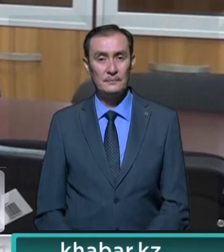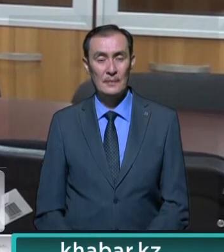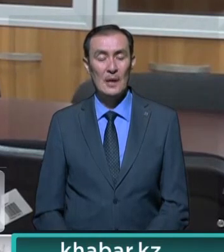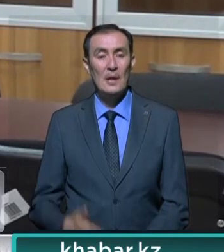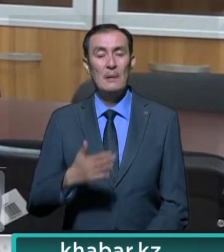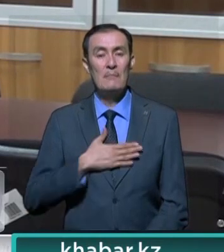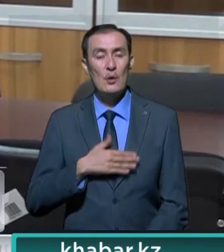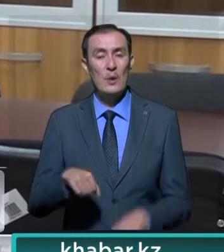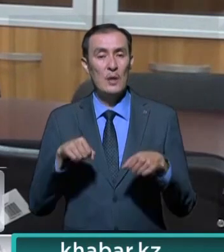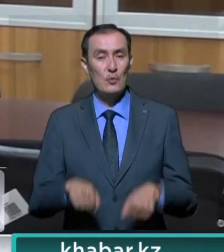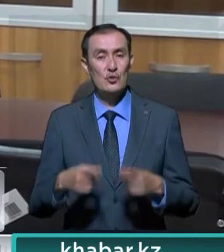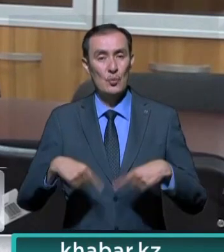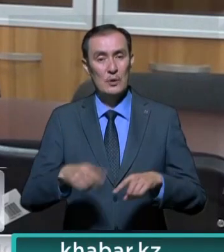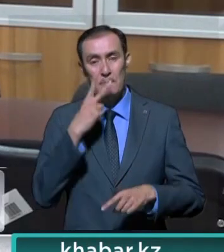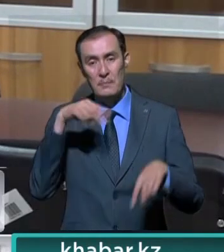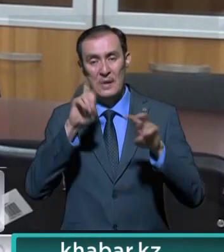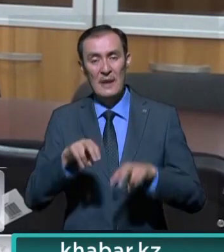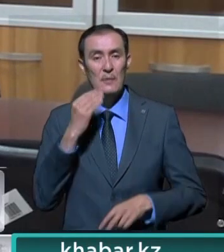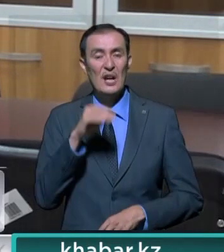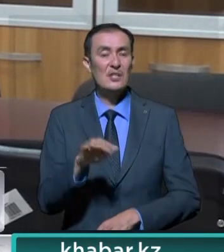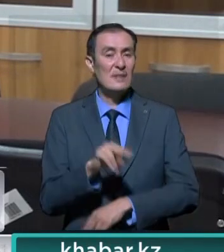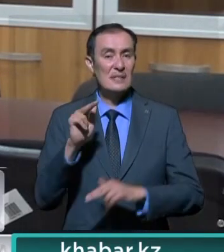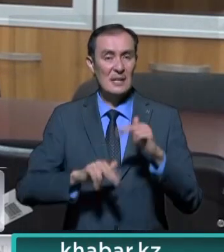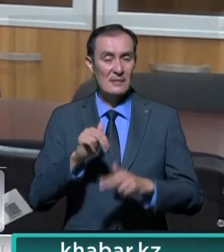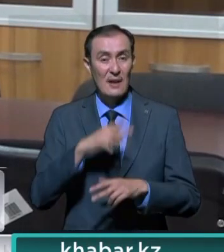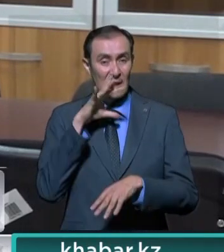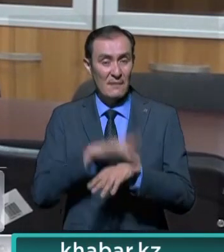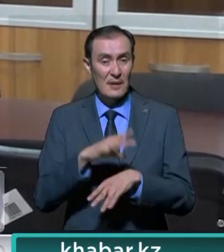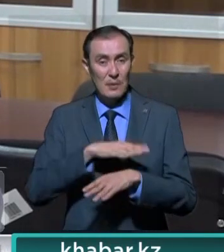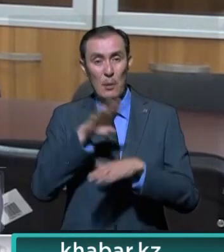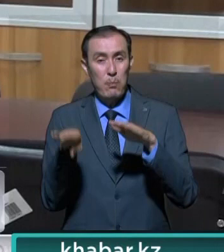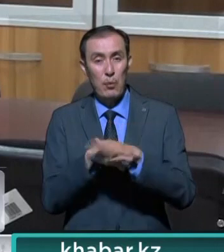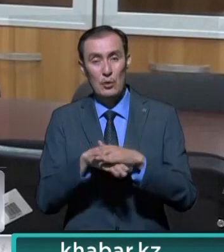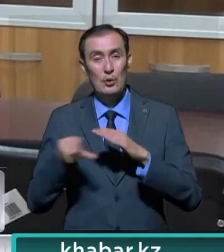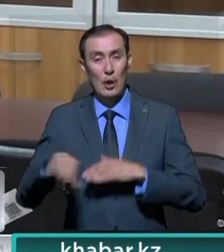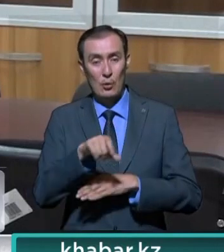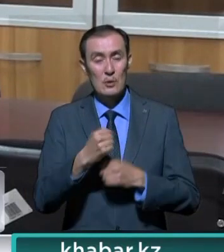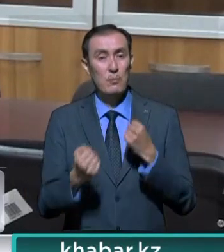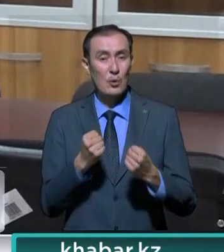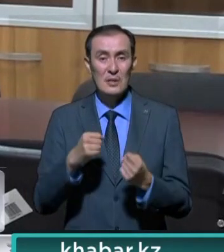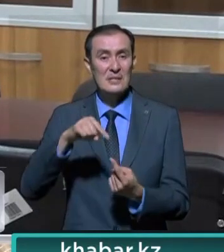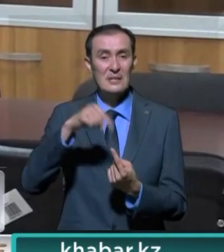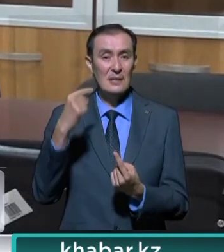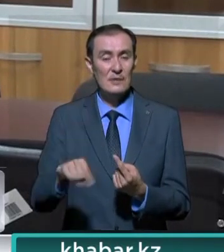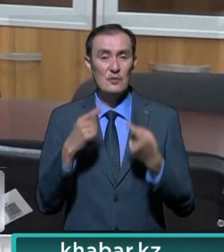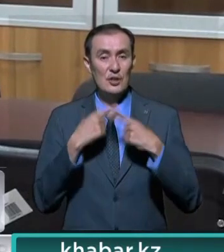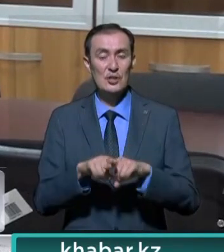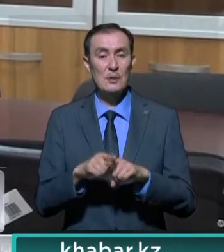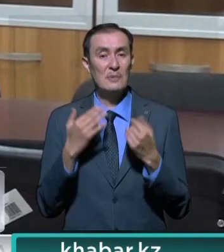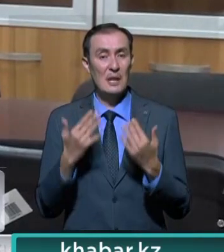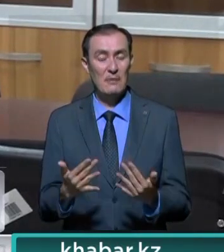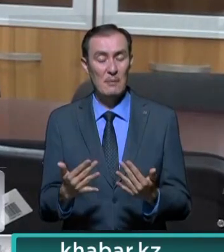Мы, как уполномоченный орган, проверили качество строительства. Дефект нашли в нижних слоях дороги. Ее плотность не соответствовала техническим